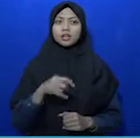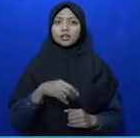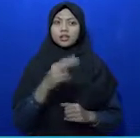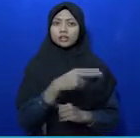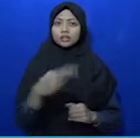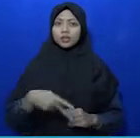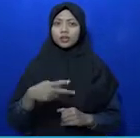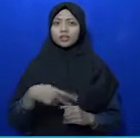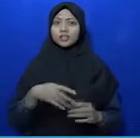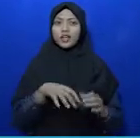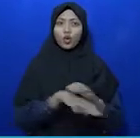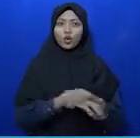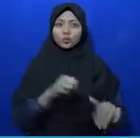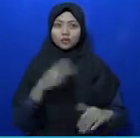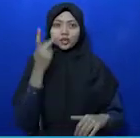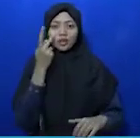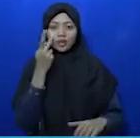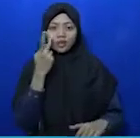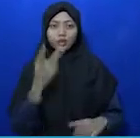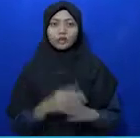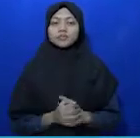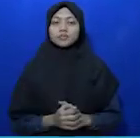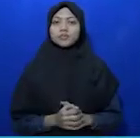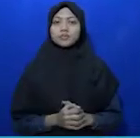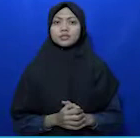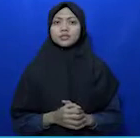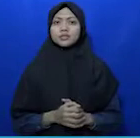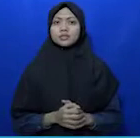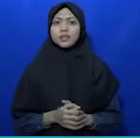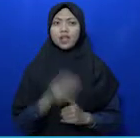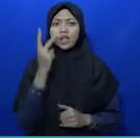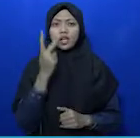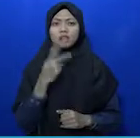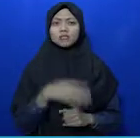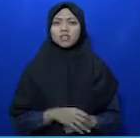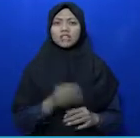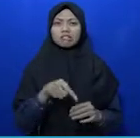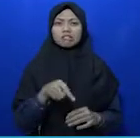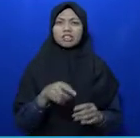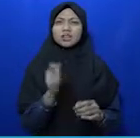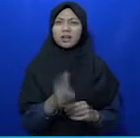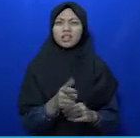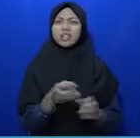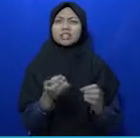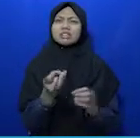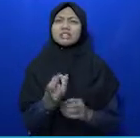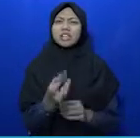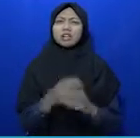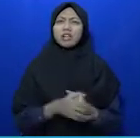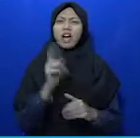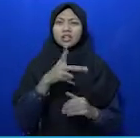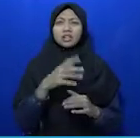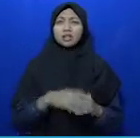manipulasi pajak juga di situ. Dan lebih parah lagi gitu ya, terjadi apa pengerusakan lingkungan